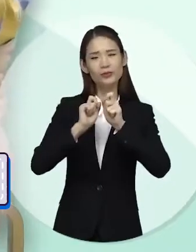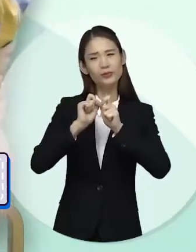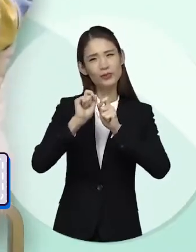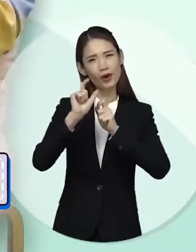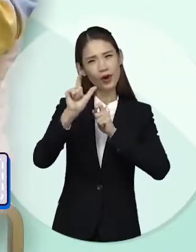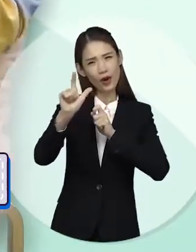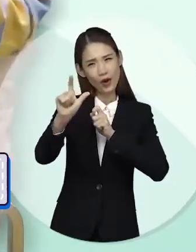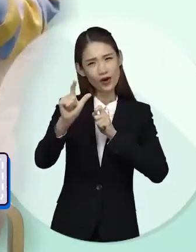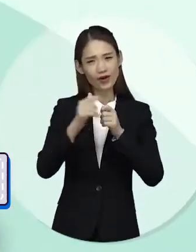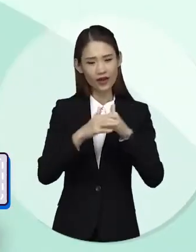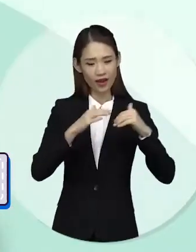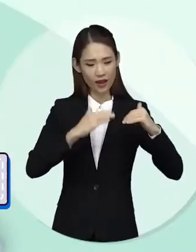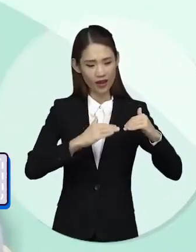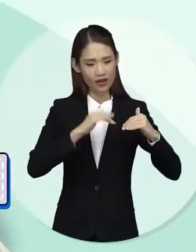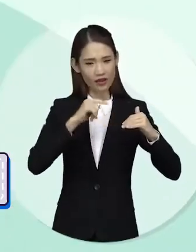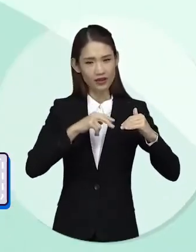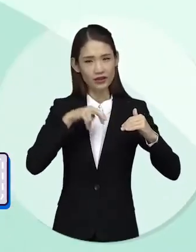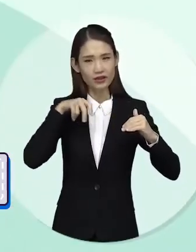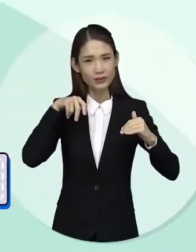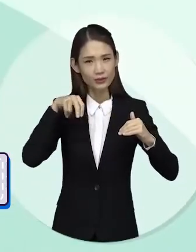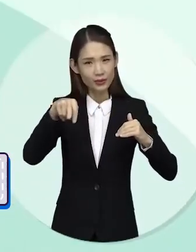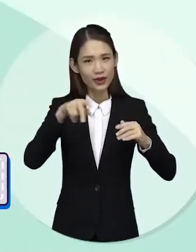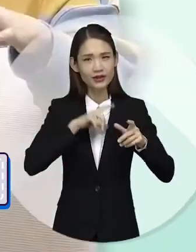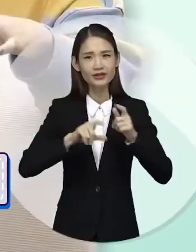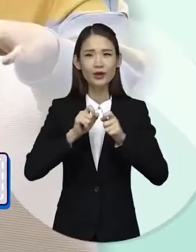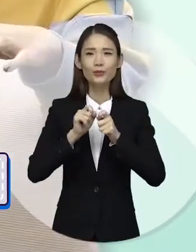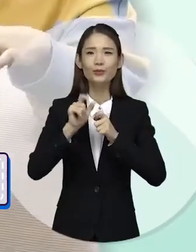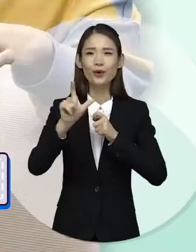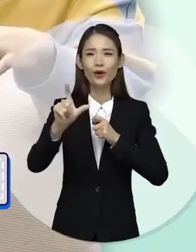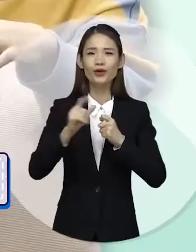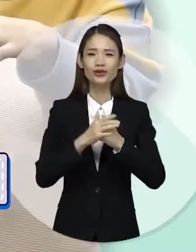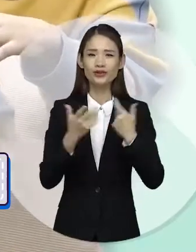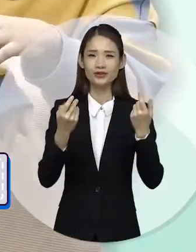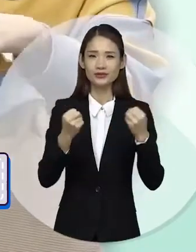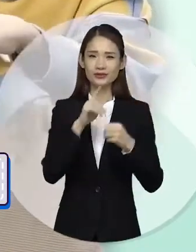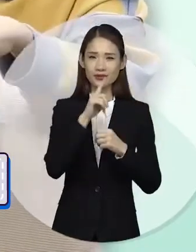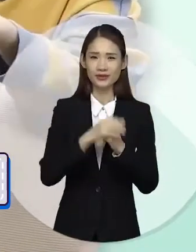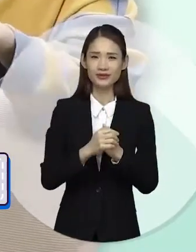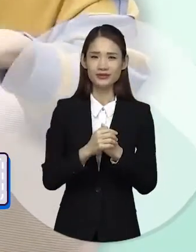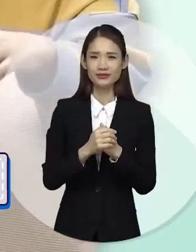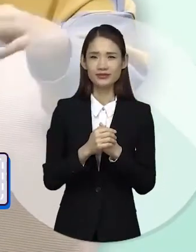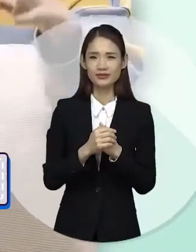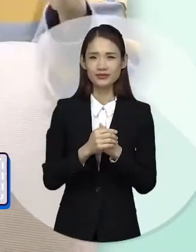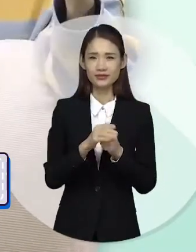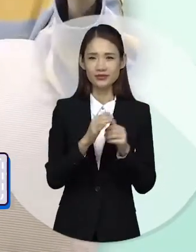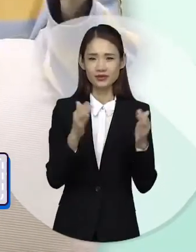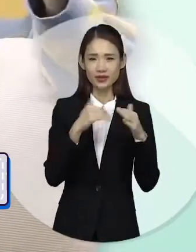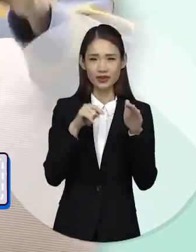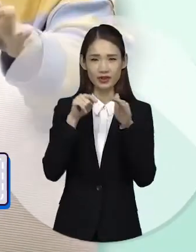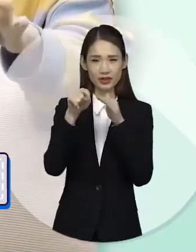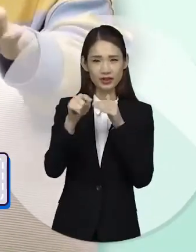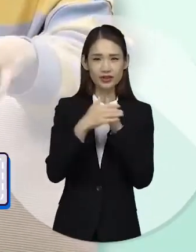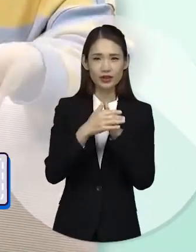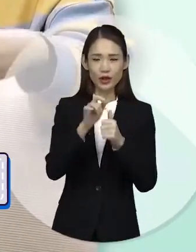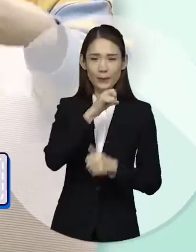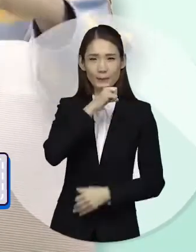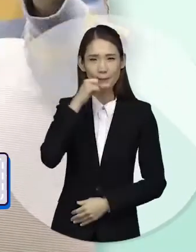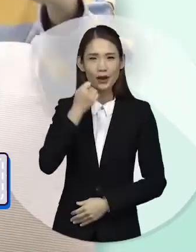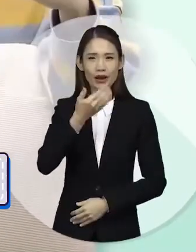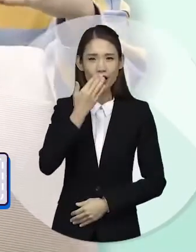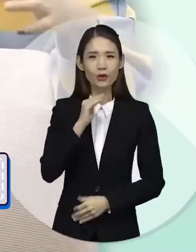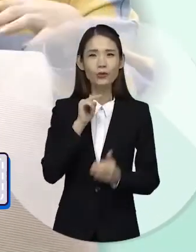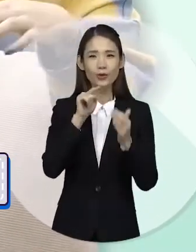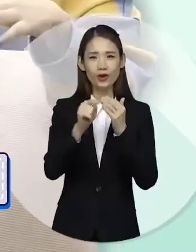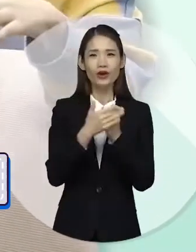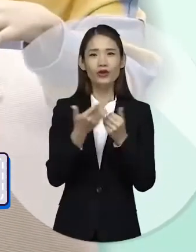멀기로 유명해요. 알죠? 맞아. 그래서 입구역이 아니라 저 멀리 역을 해야 된다 이런 말이 좀 많거든요. 그래서 입구역까지 가야지 뭐 맛있는